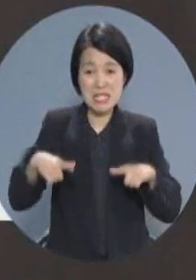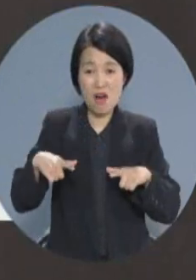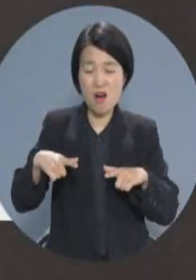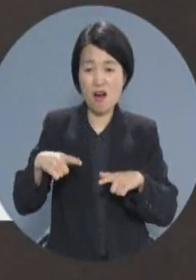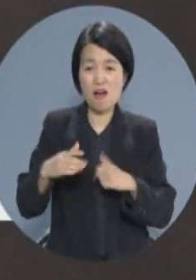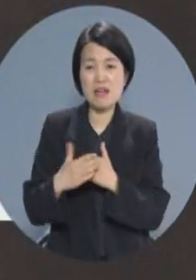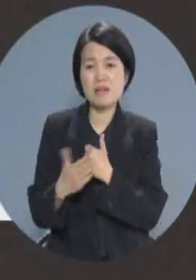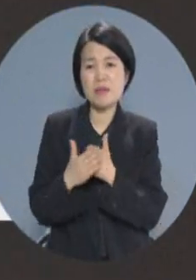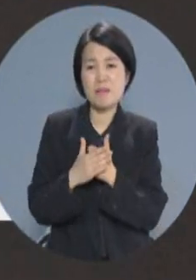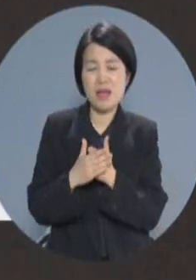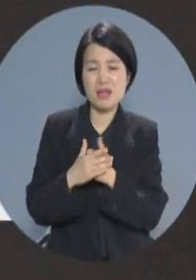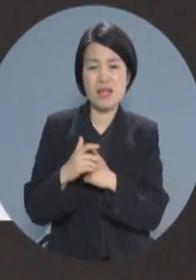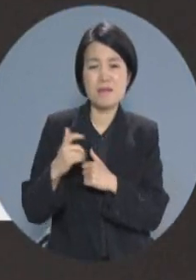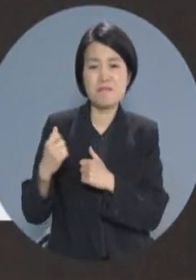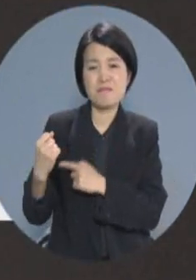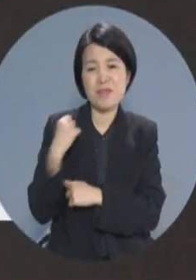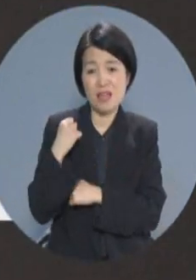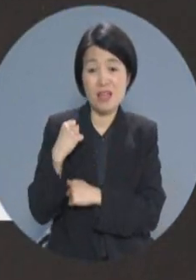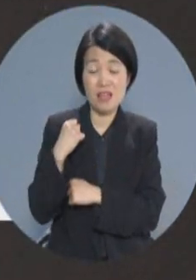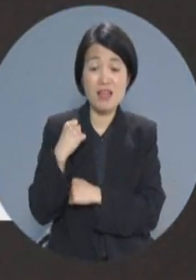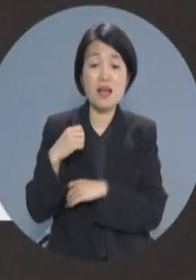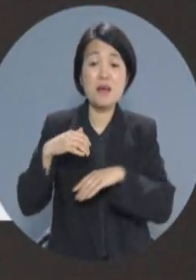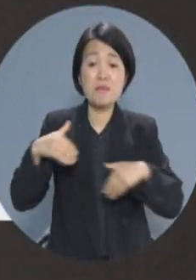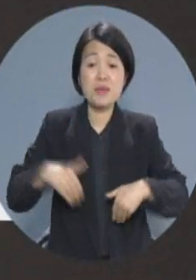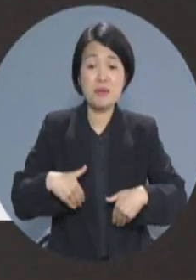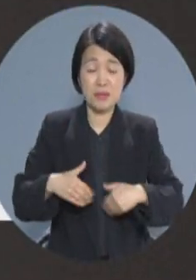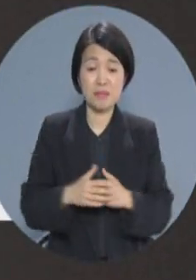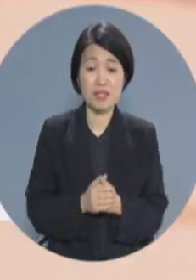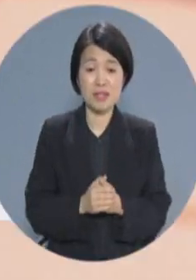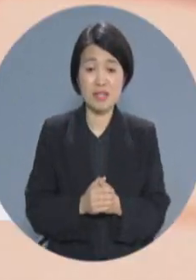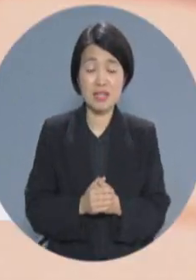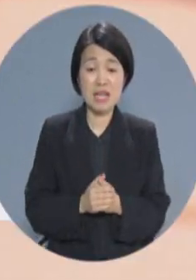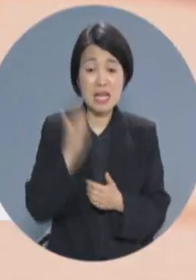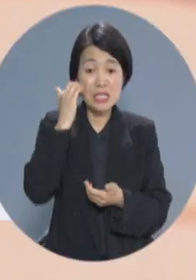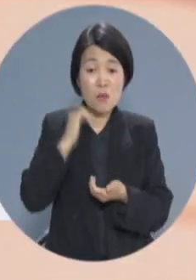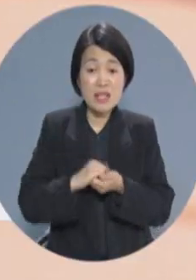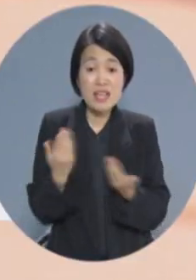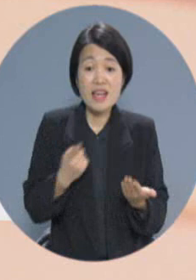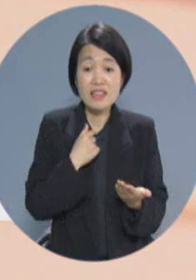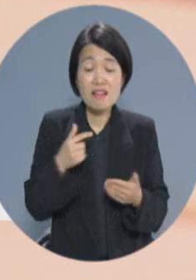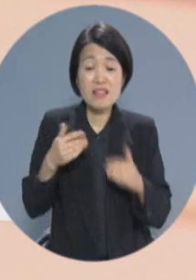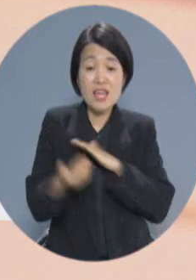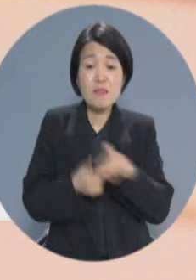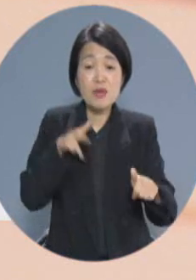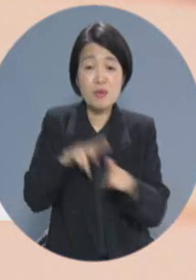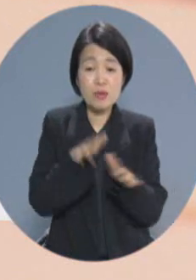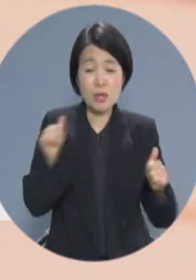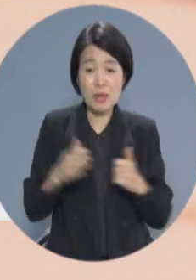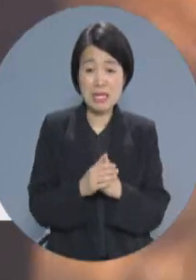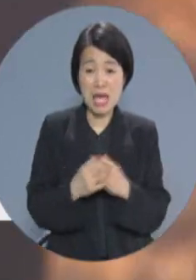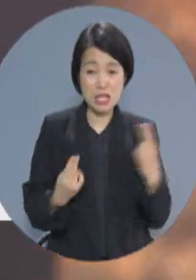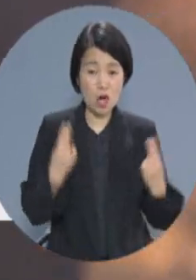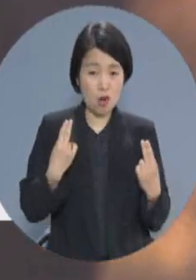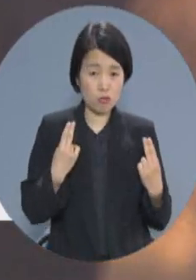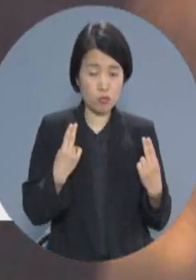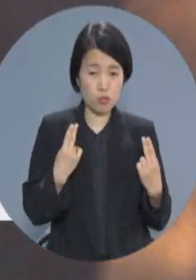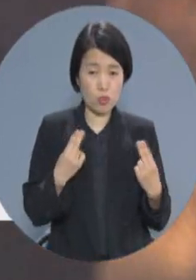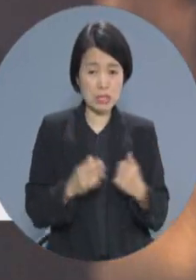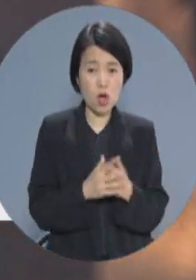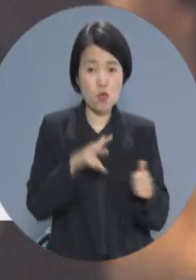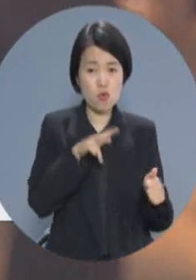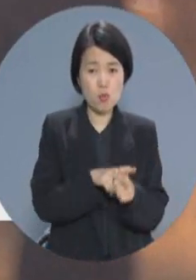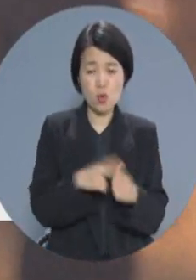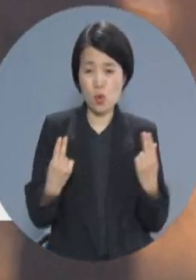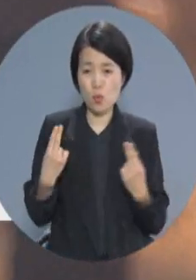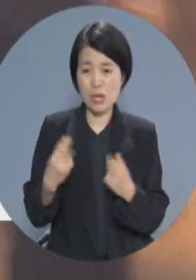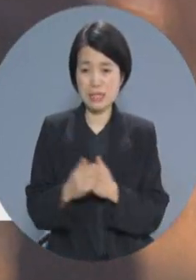기반이 밑바탕이 돼야 하는 것도 한 원인으로 분석됩니다. 청와대 출신 예비 후보들의 경우 경쟁 후보들에 비해 상대적으로